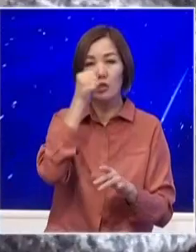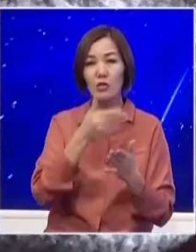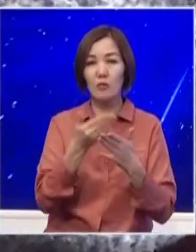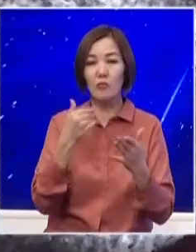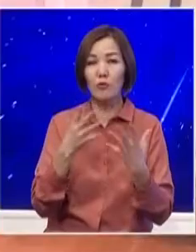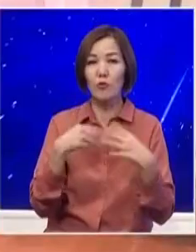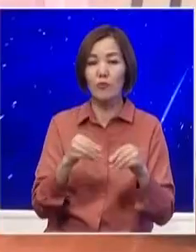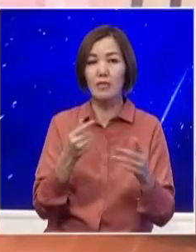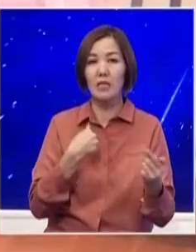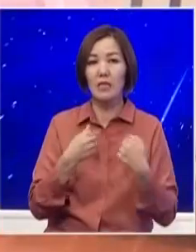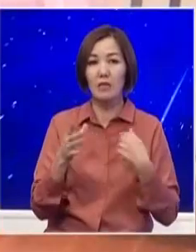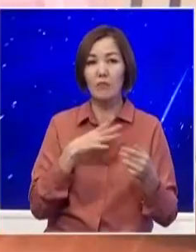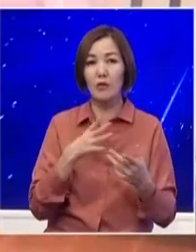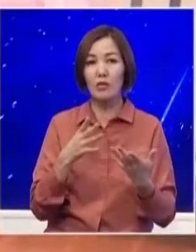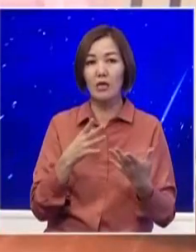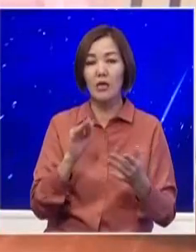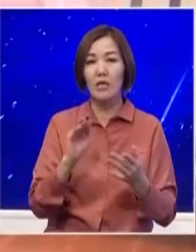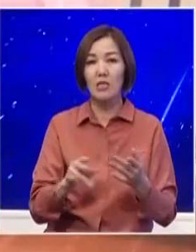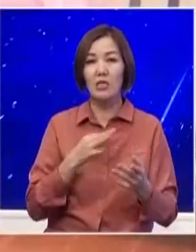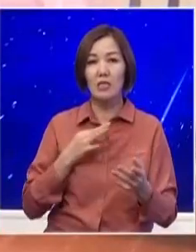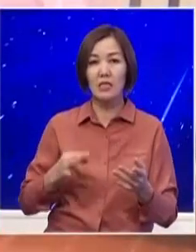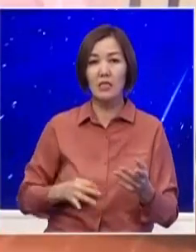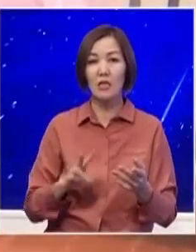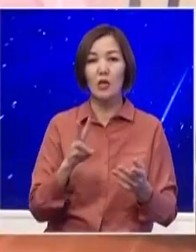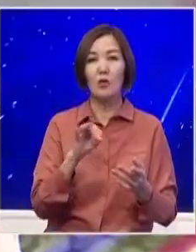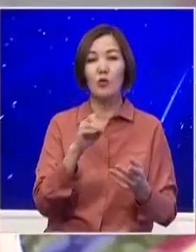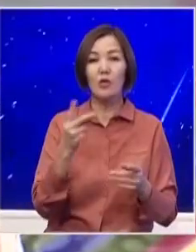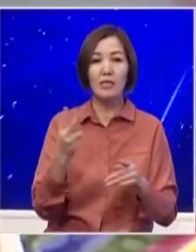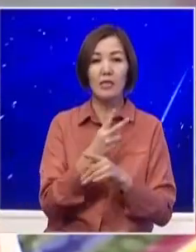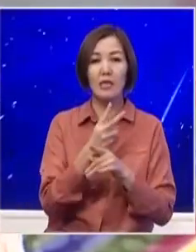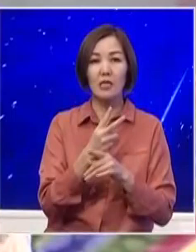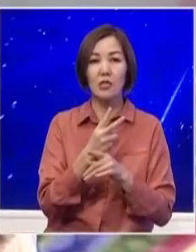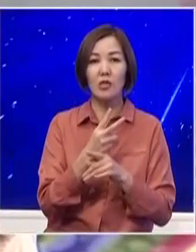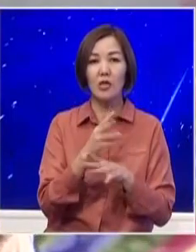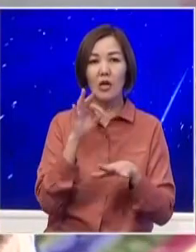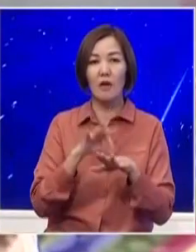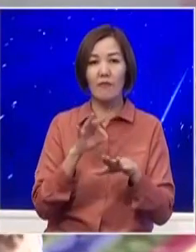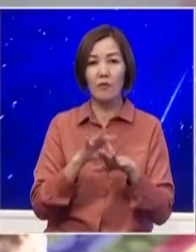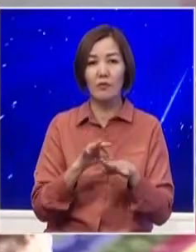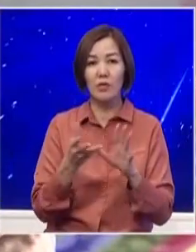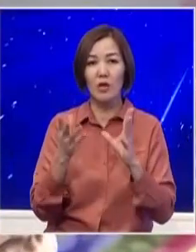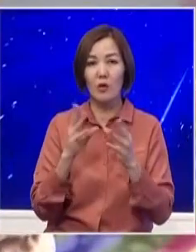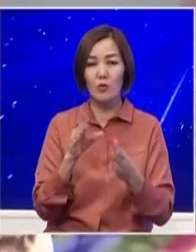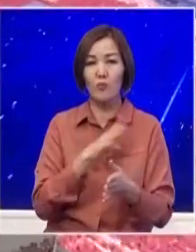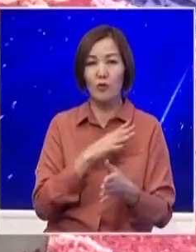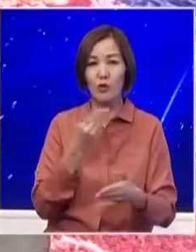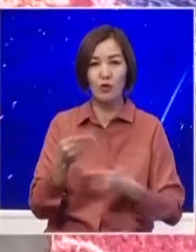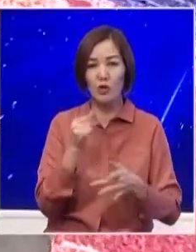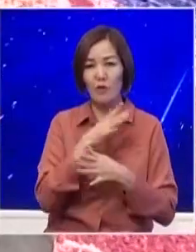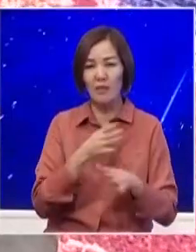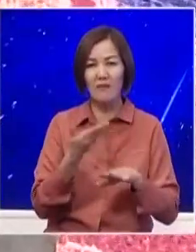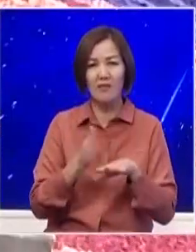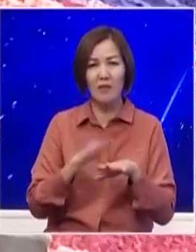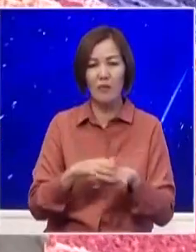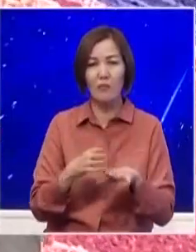отбасы қиын сынаққа тап болды. Олардың кіші ұлы Нұртасқа екінші типті жұлын бұлшықет атрофиясы диагнозы қойылды. Бала үнемі ауырсынумен